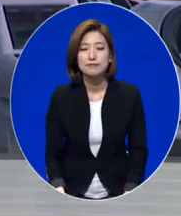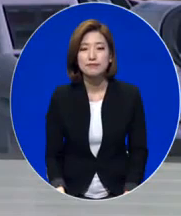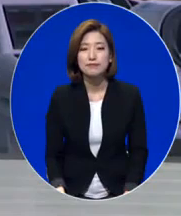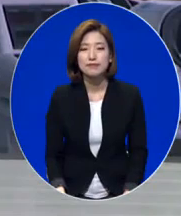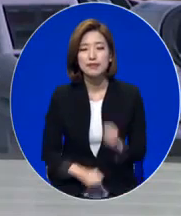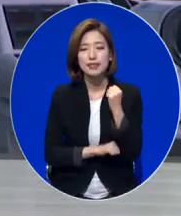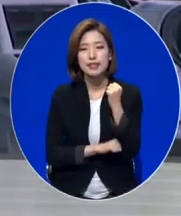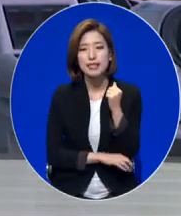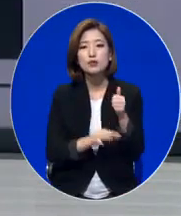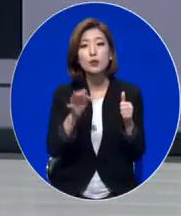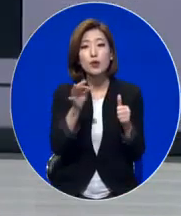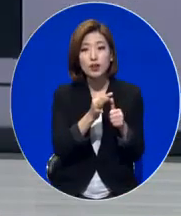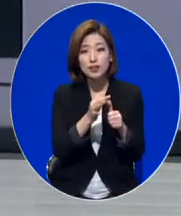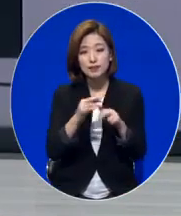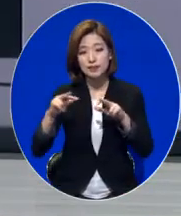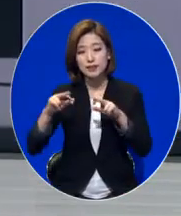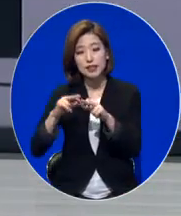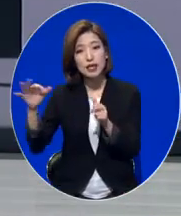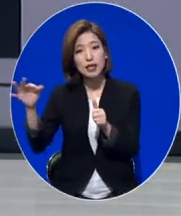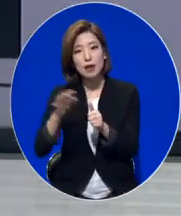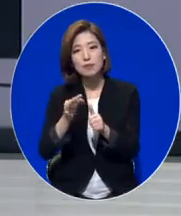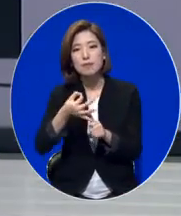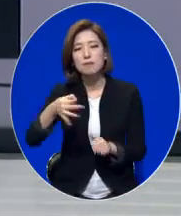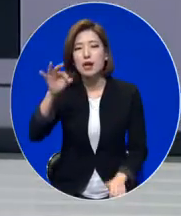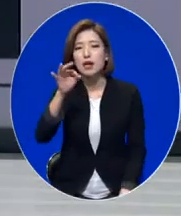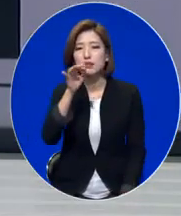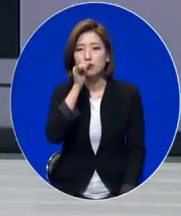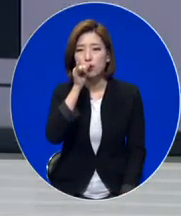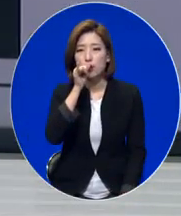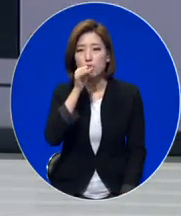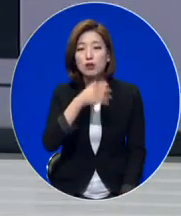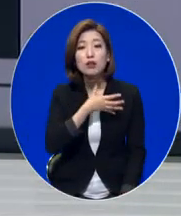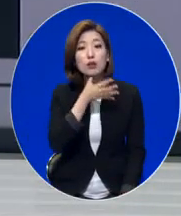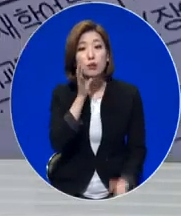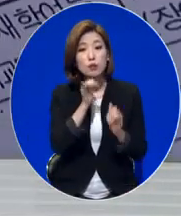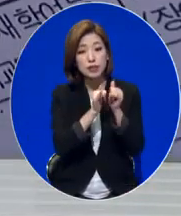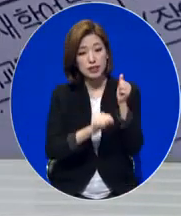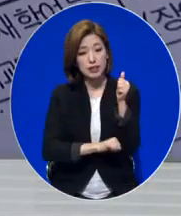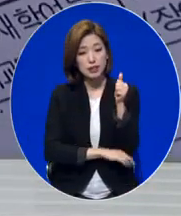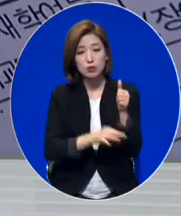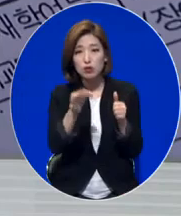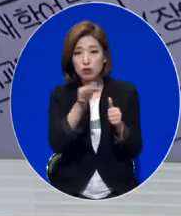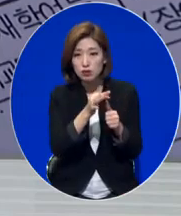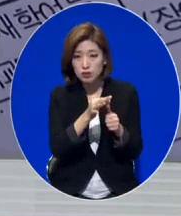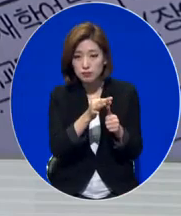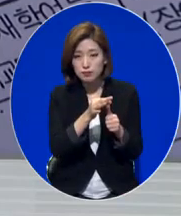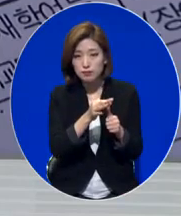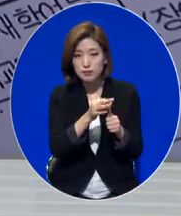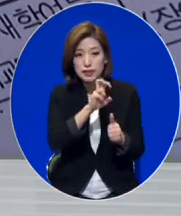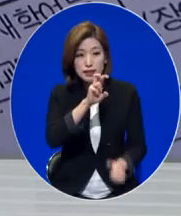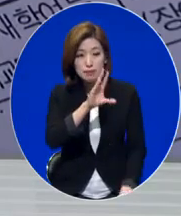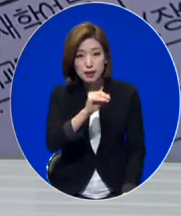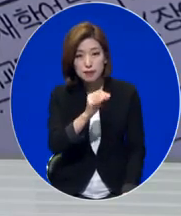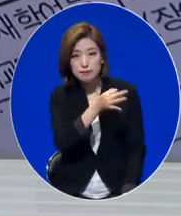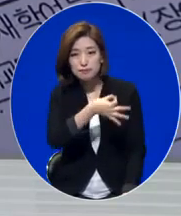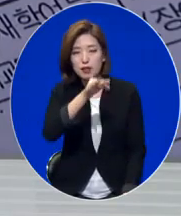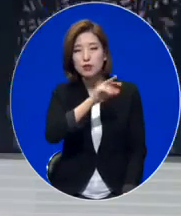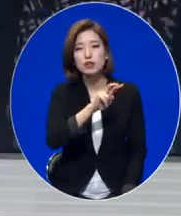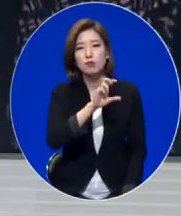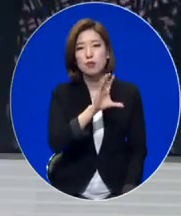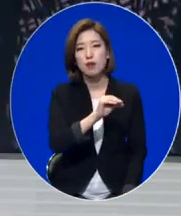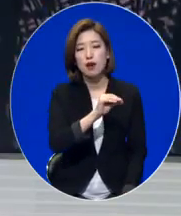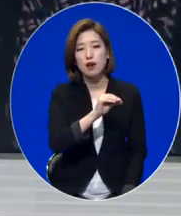기초연금과 장애인 연금 도 오릅니다 20만원 수준이었던 기초연금을 정부는 지난해 25만 원까지 올렸고